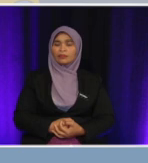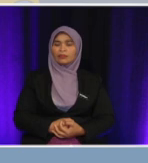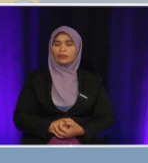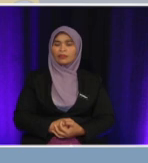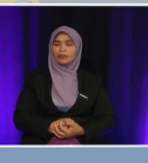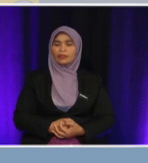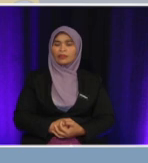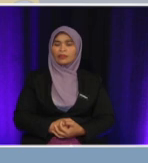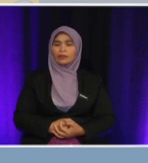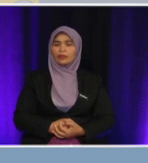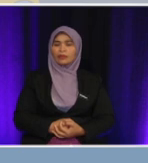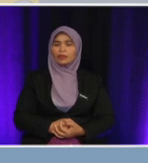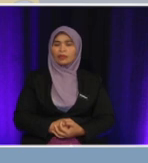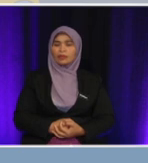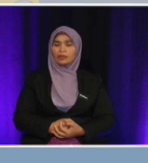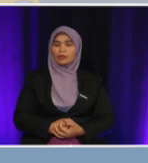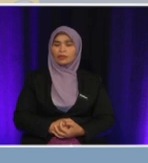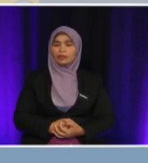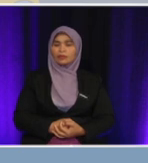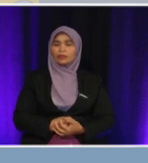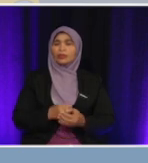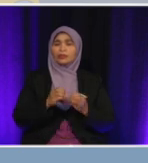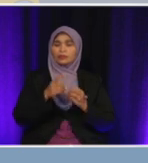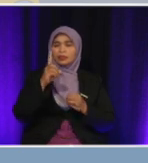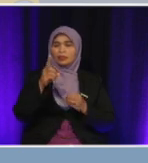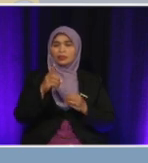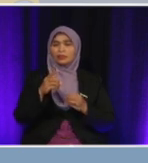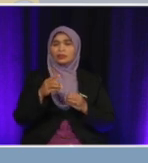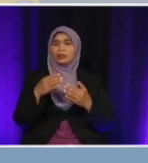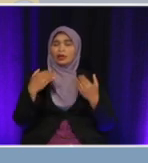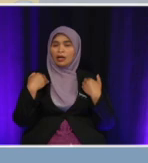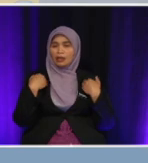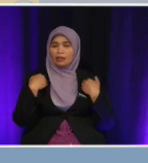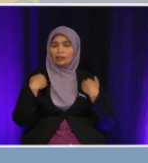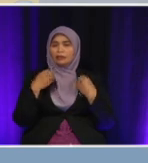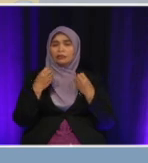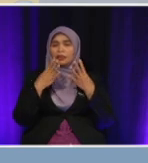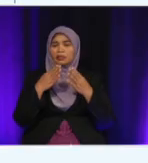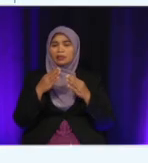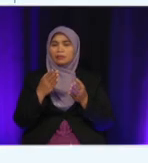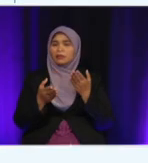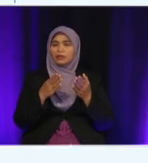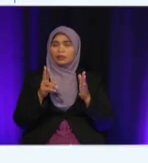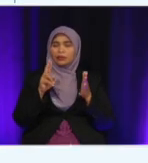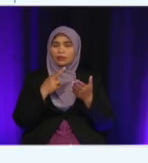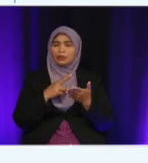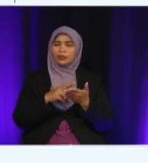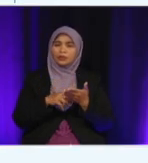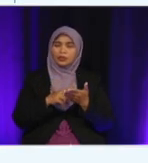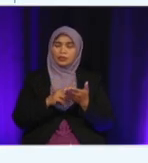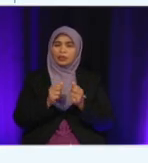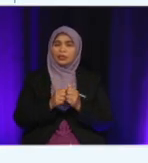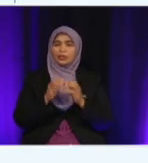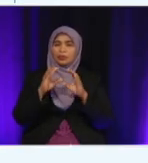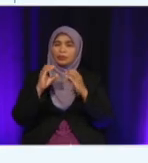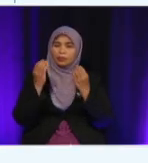dengan jawaban Amira tadi nunggu 1 mengadakan sebanyak mungkin banyak mungkin rundingan dengan kabilah Arab itu adalah